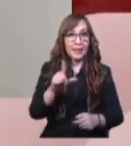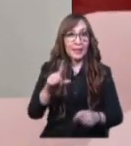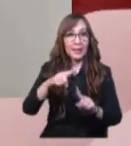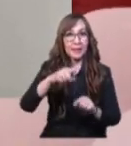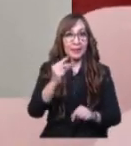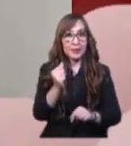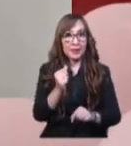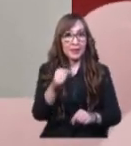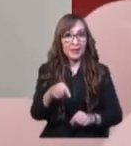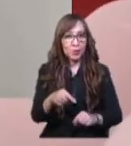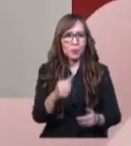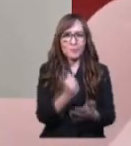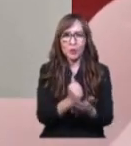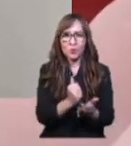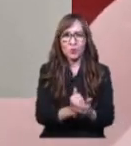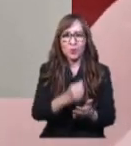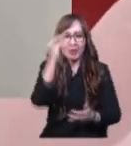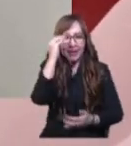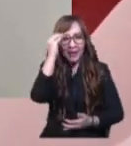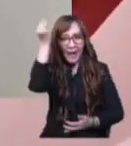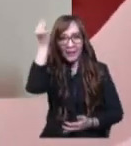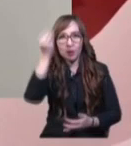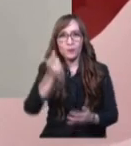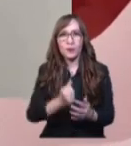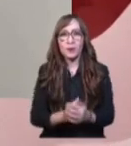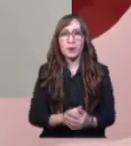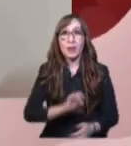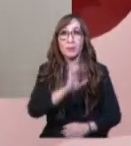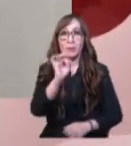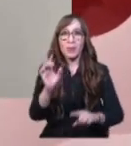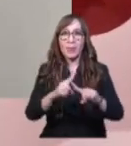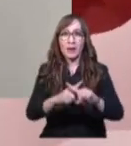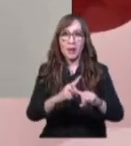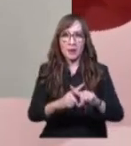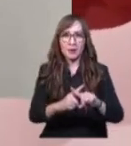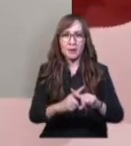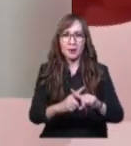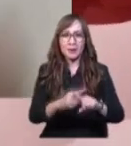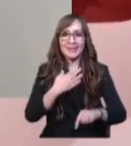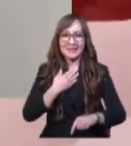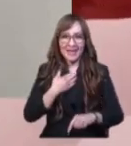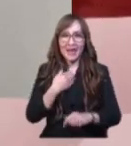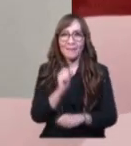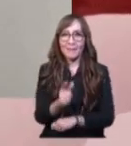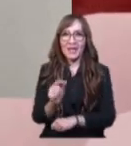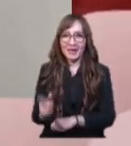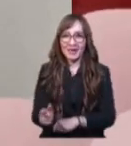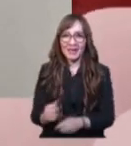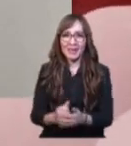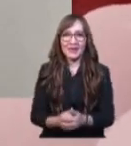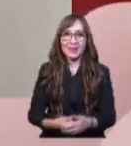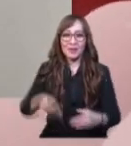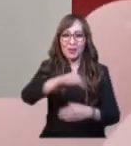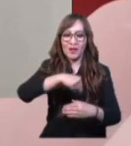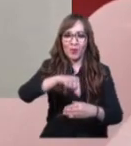saya sangat kreatif. Dan ya saya juga beberapa kali beli kopi literan gitu.